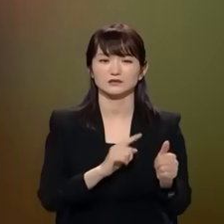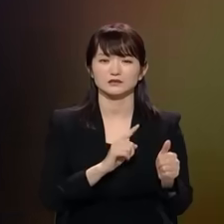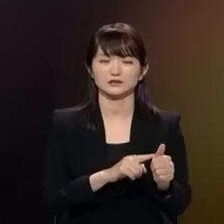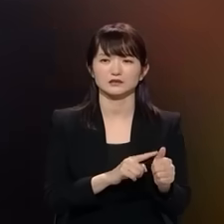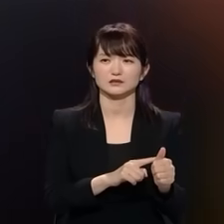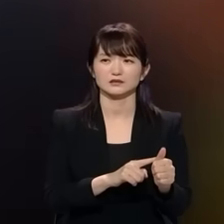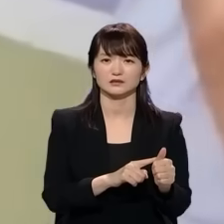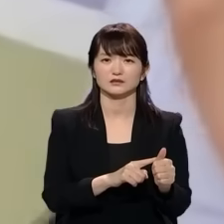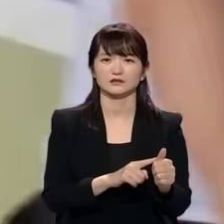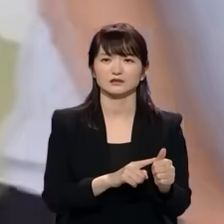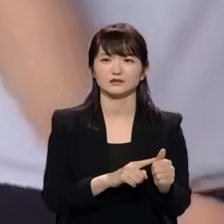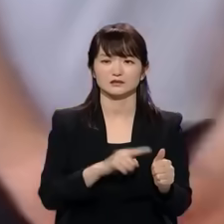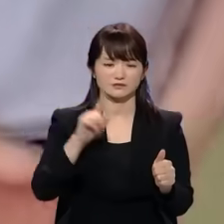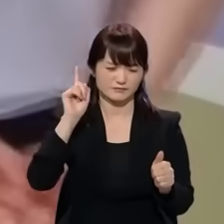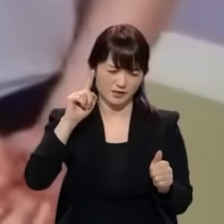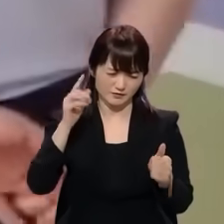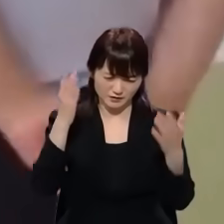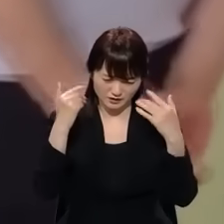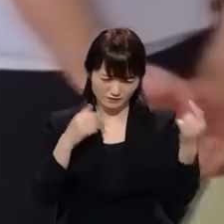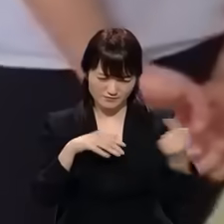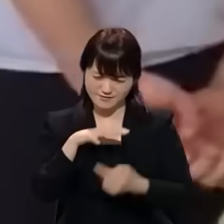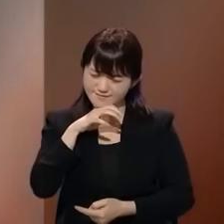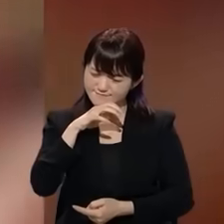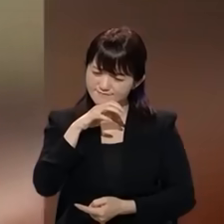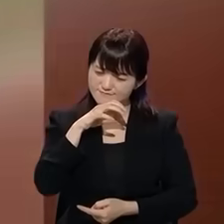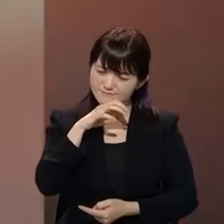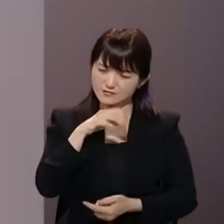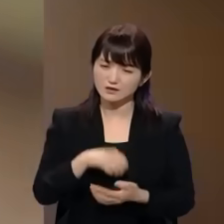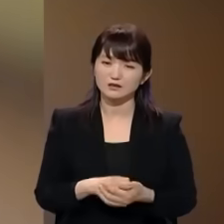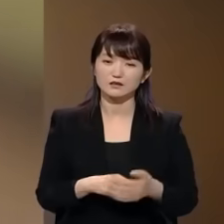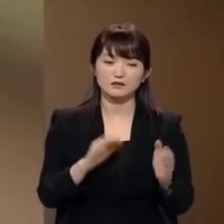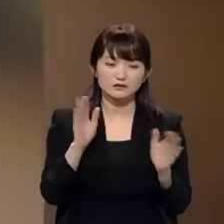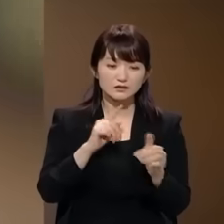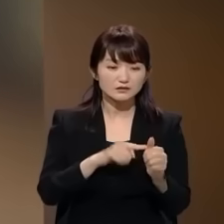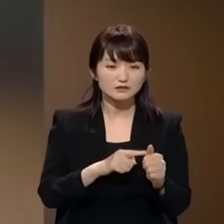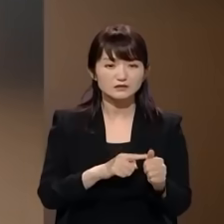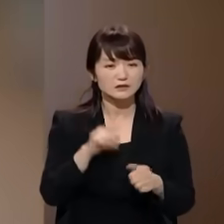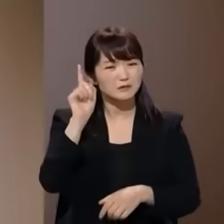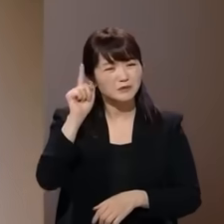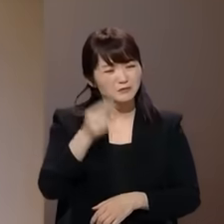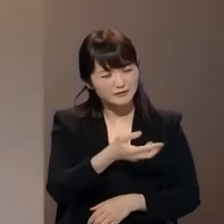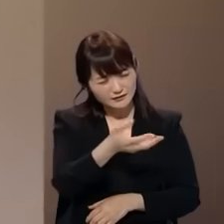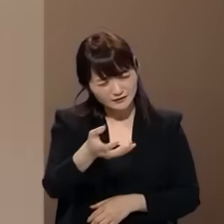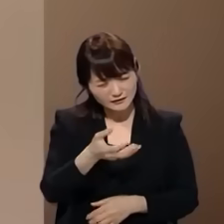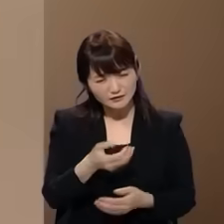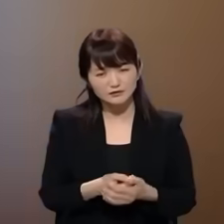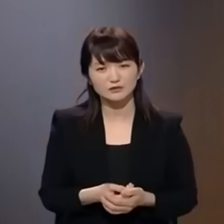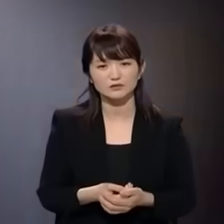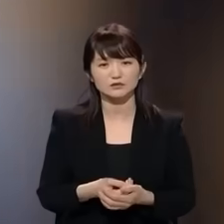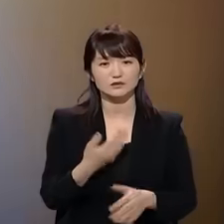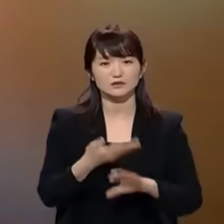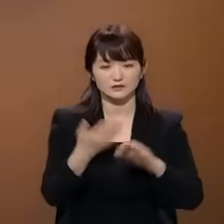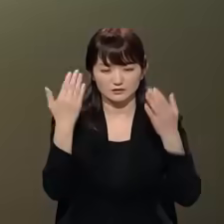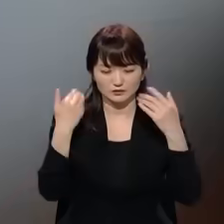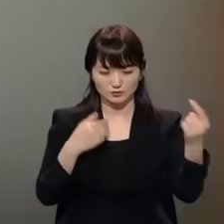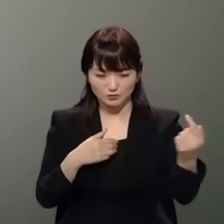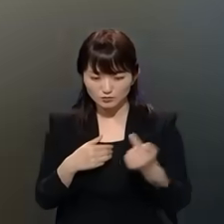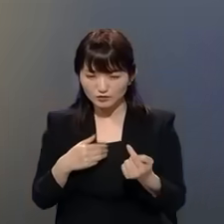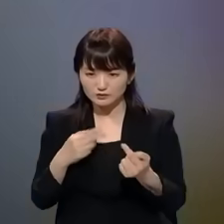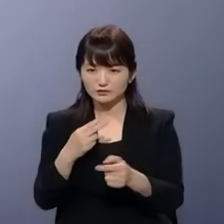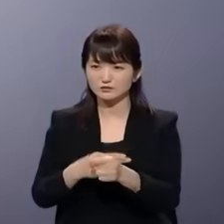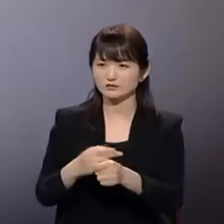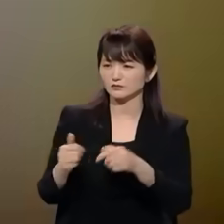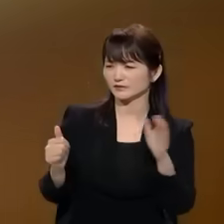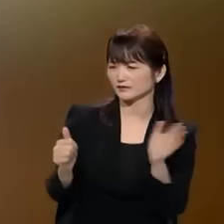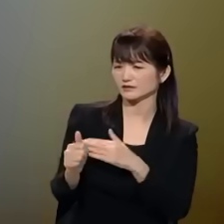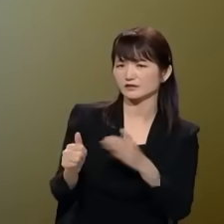저렇게 맨날 학교 와서 항의하시고 이 아이는 맨날 전학 다니고 전학 때문에 선생님한테 저러고 이걸 언제까지 반복할